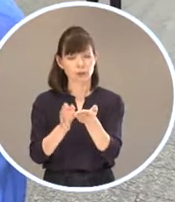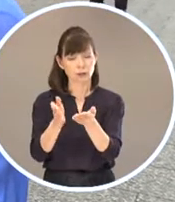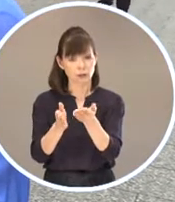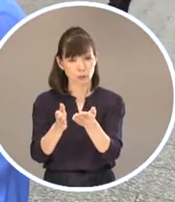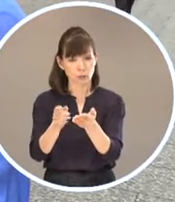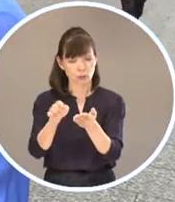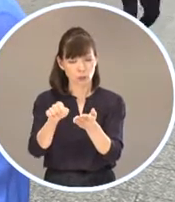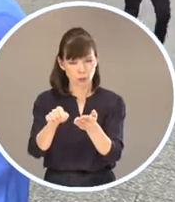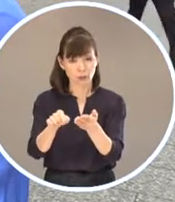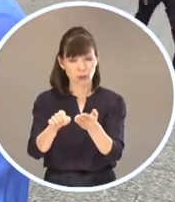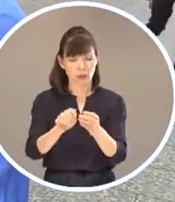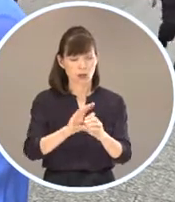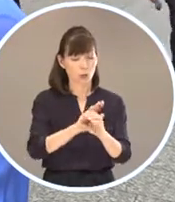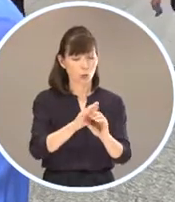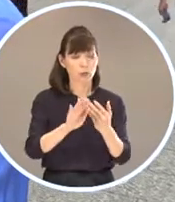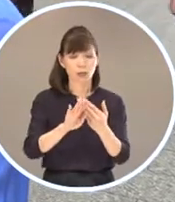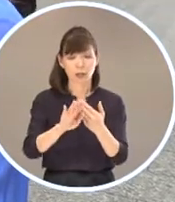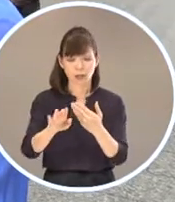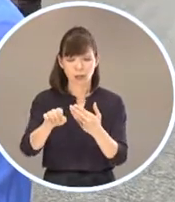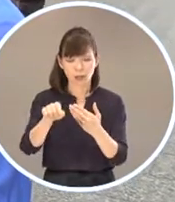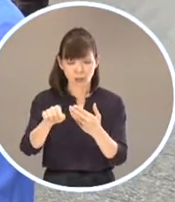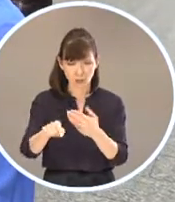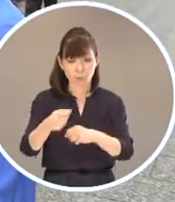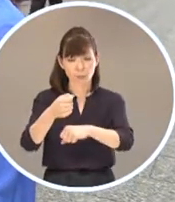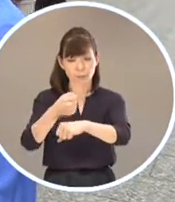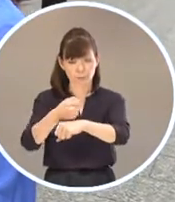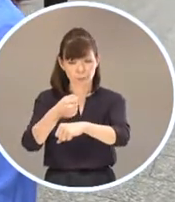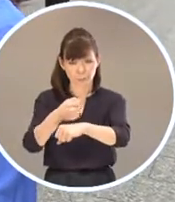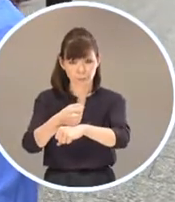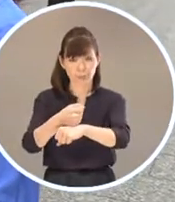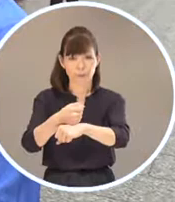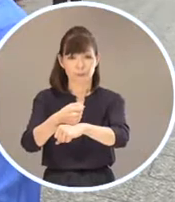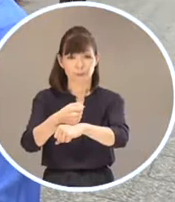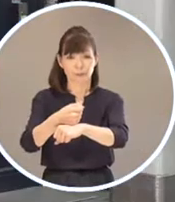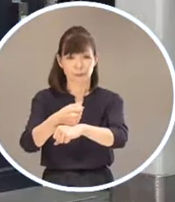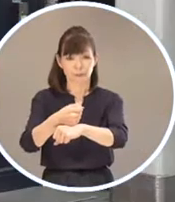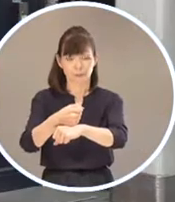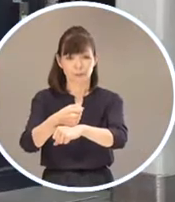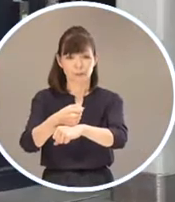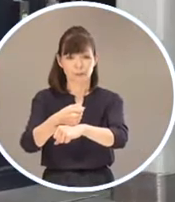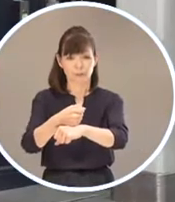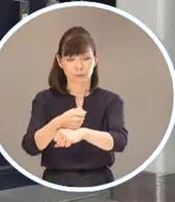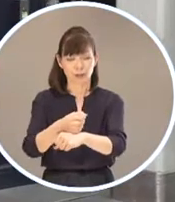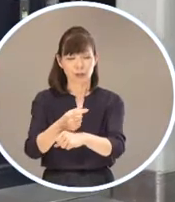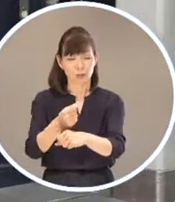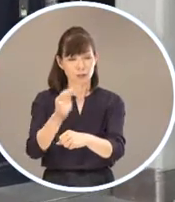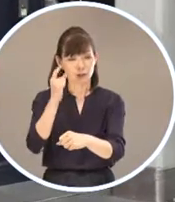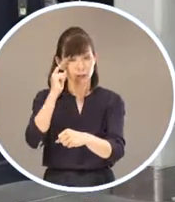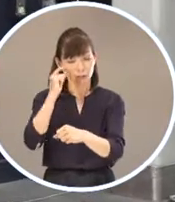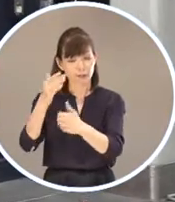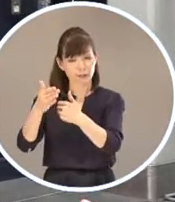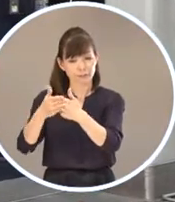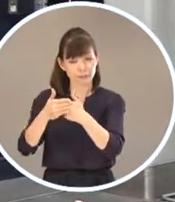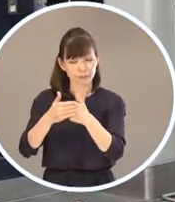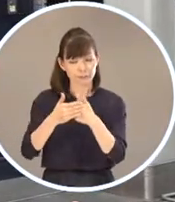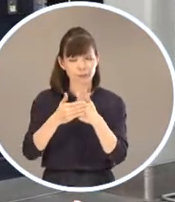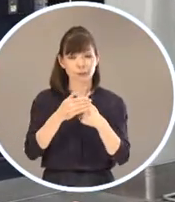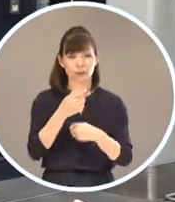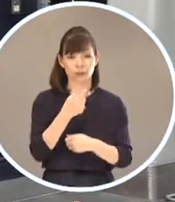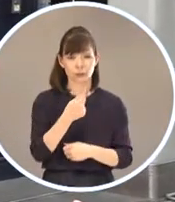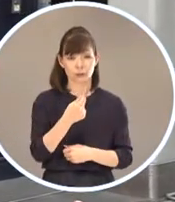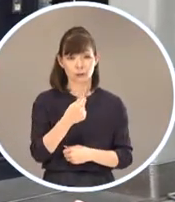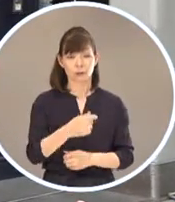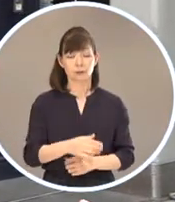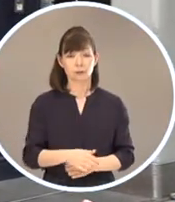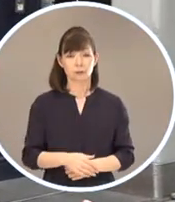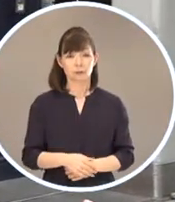またコロナ以外でもやっぱりそっちに負担にもかかってると思うんで、もうちょっと考えてもらえたらいいんじゃないかなって思うん